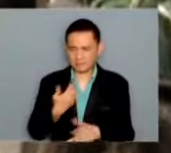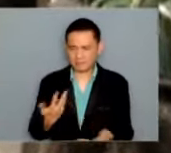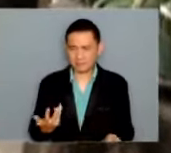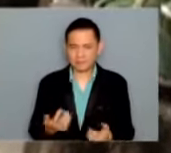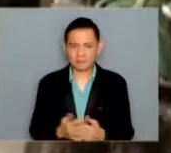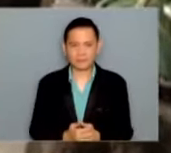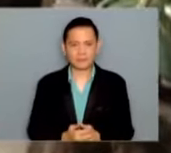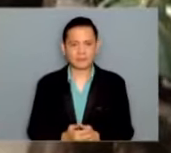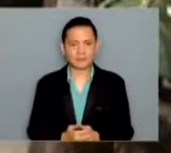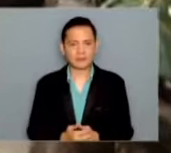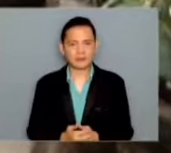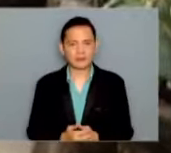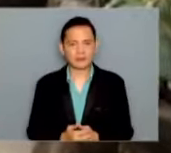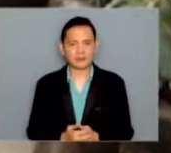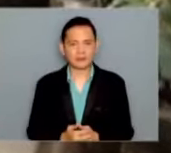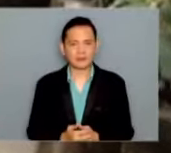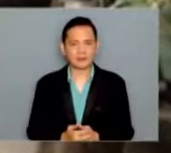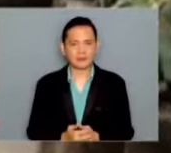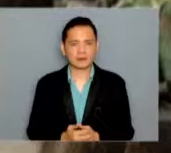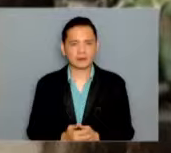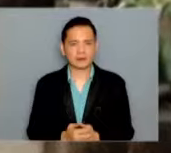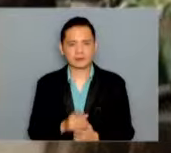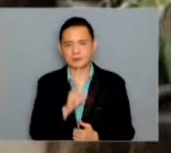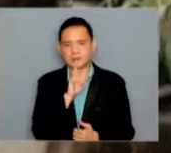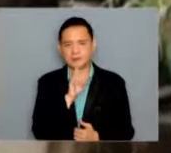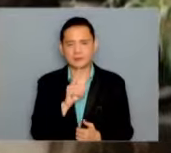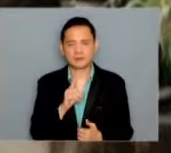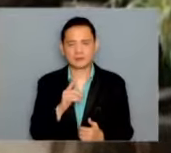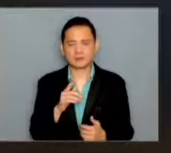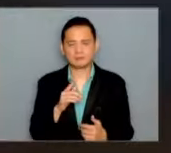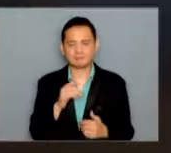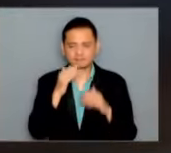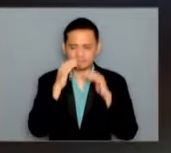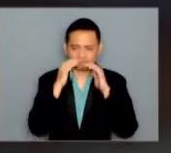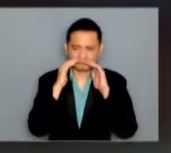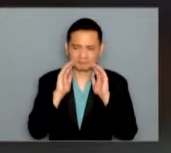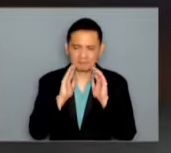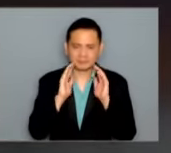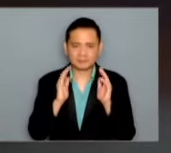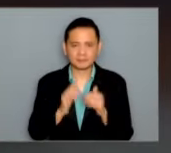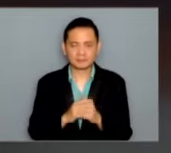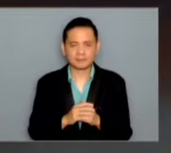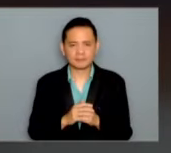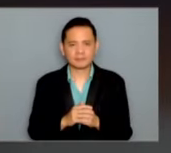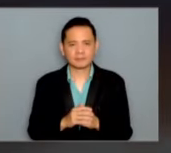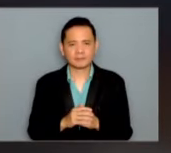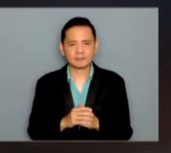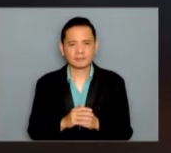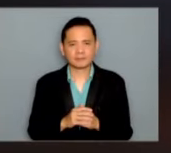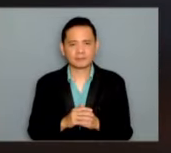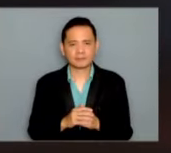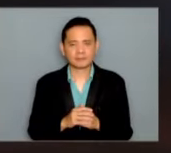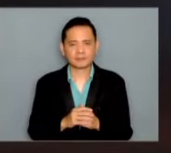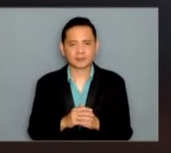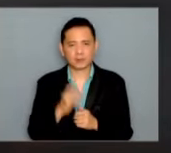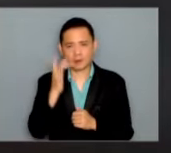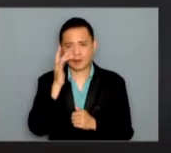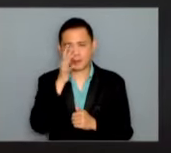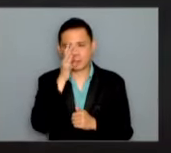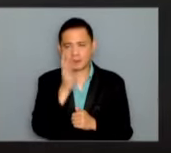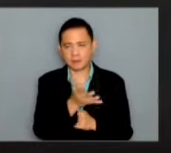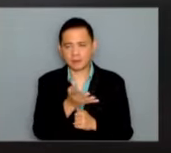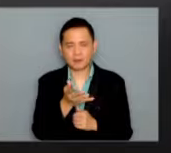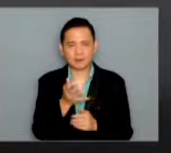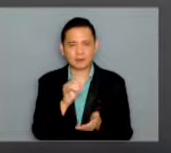Na tinala ko naman siya agad sa bed. Siguro, hanggang doon lang si PB,